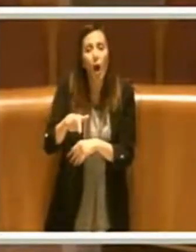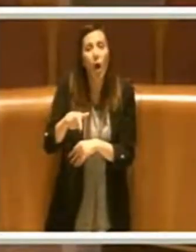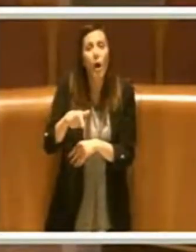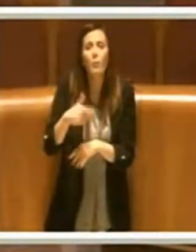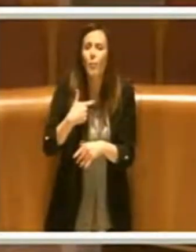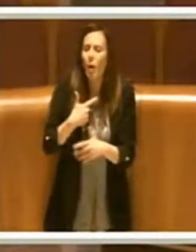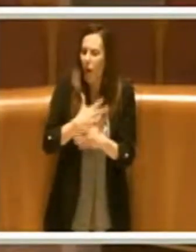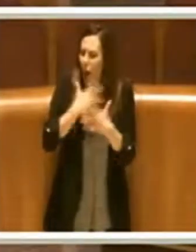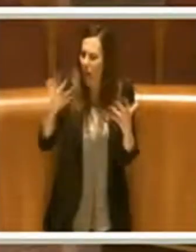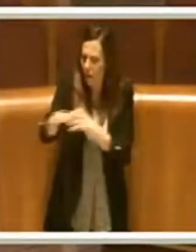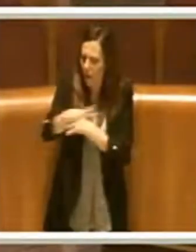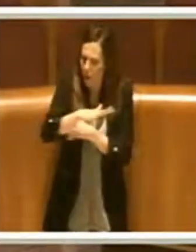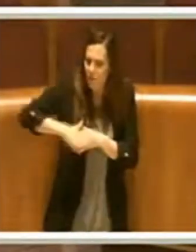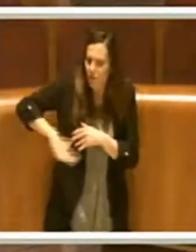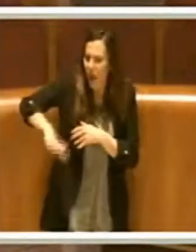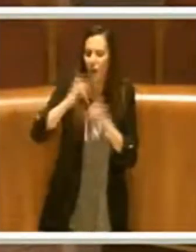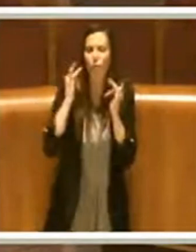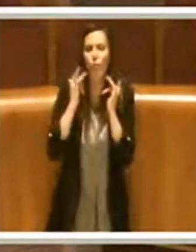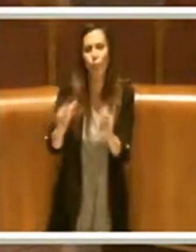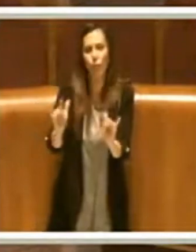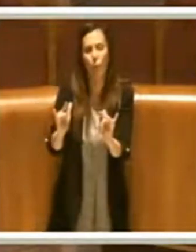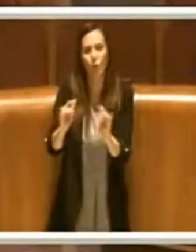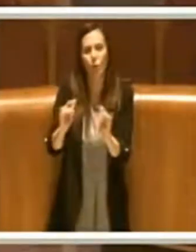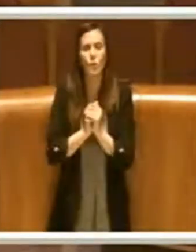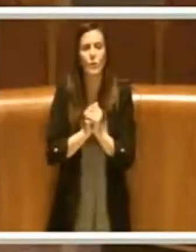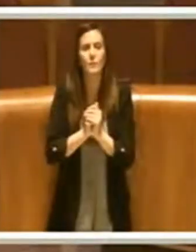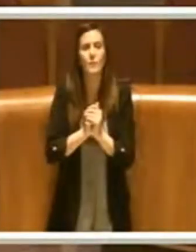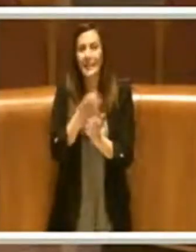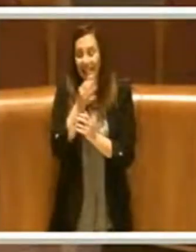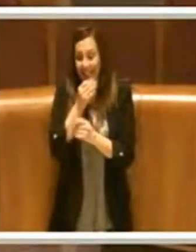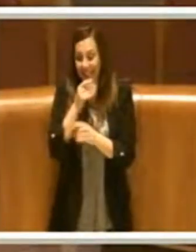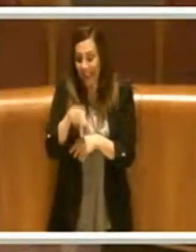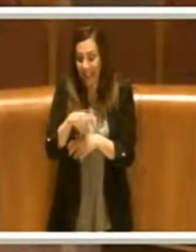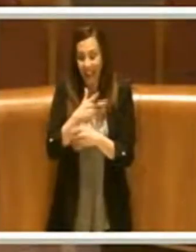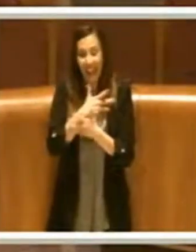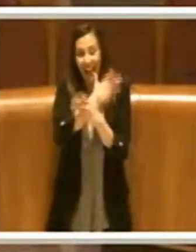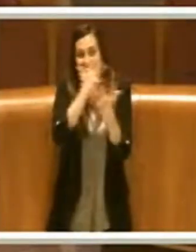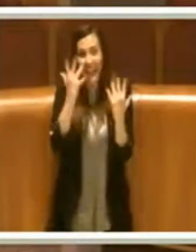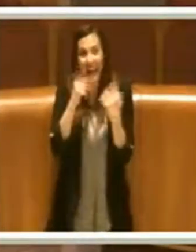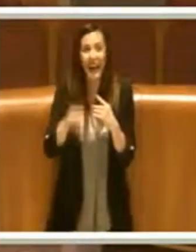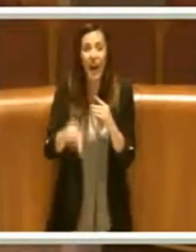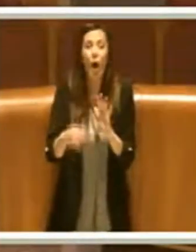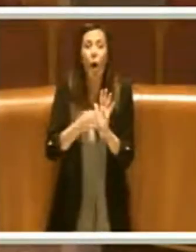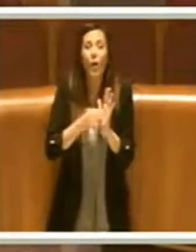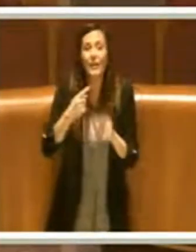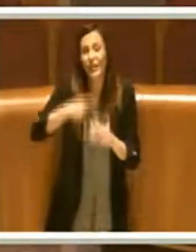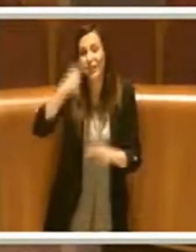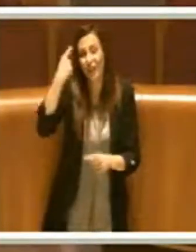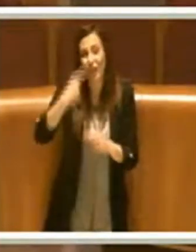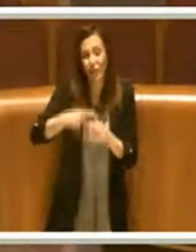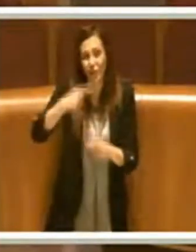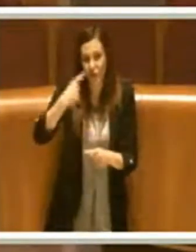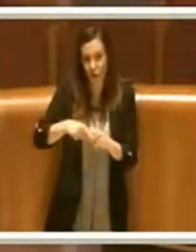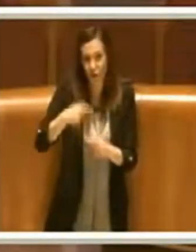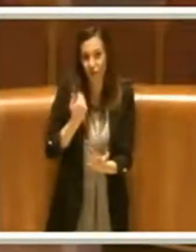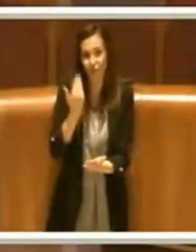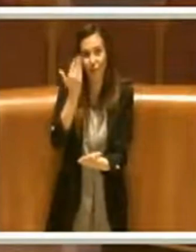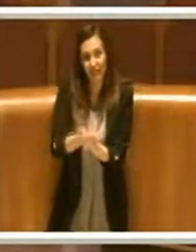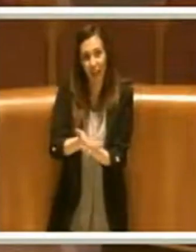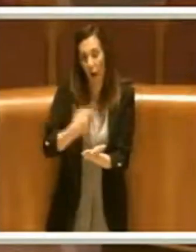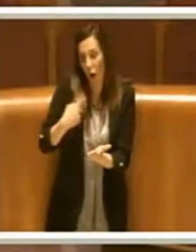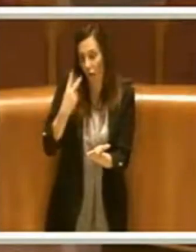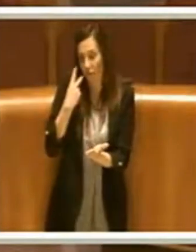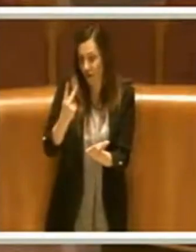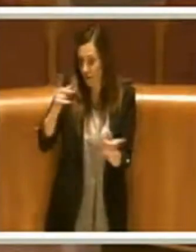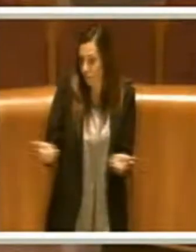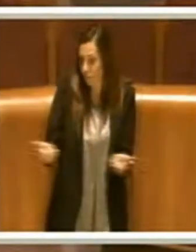largo spazio assolutamente vuoto. A questo punto è chiaro che l'ordine del giorno che ho presentato, ma ho visto che anche altri hanno